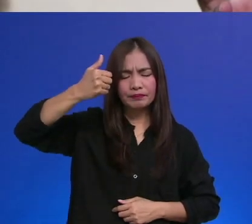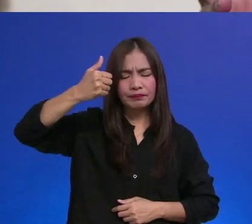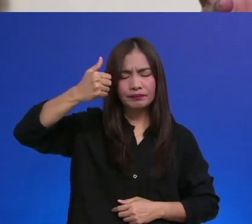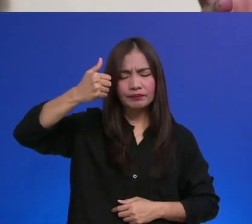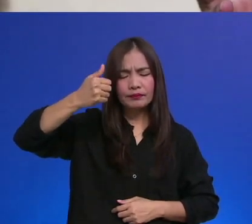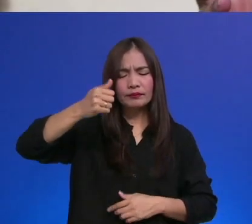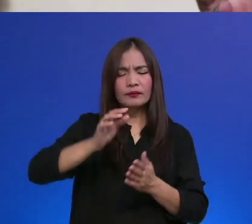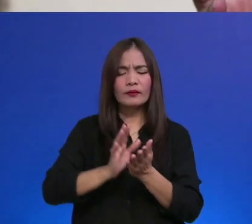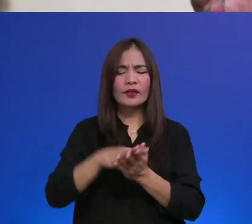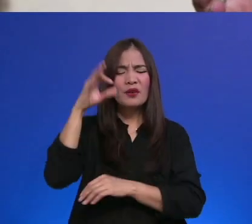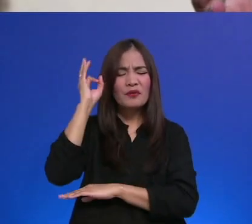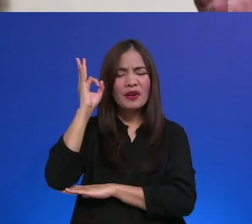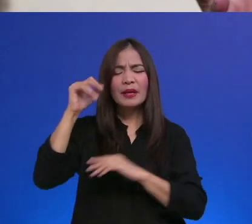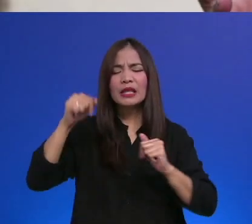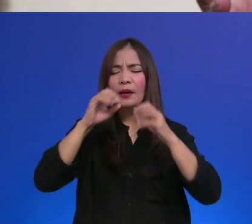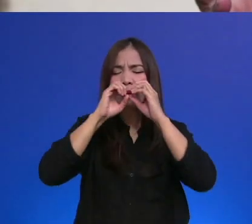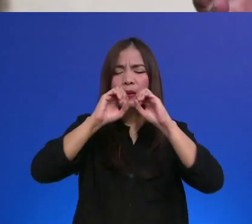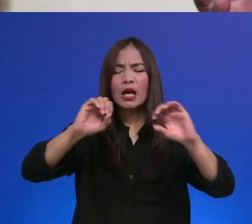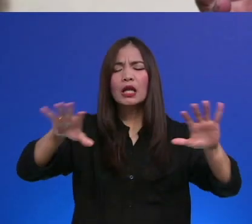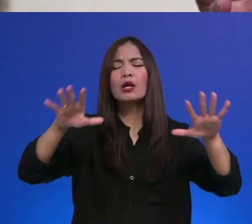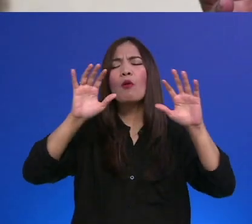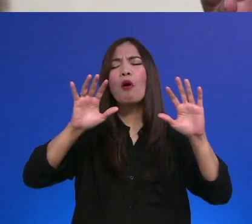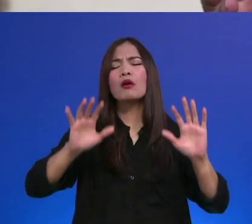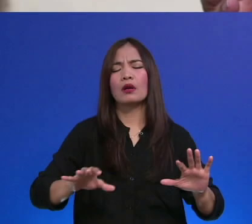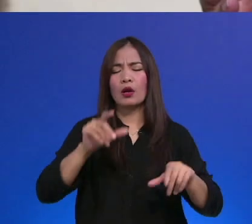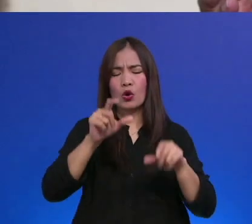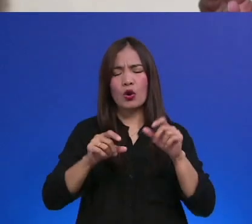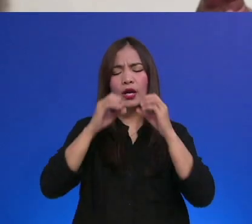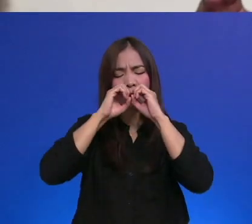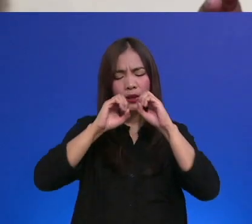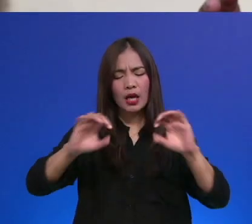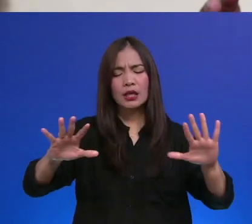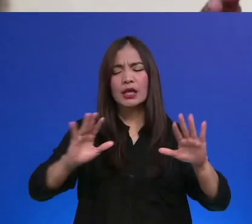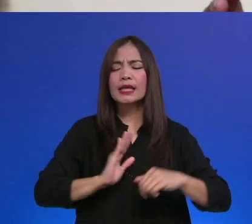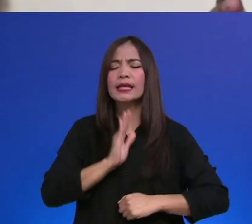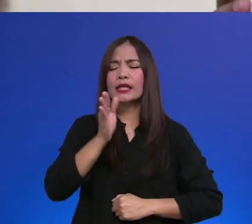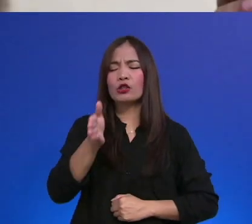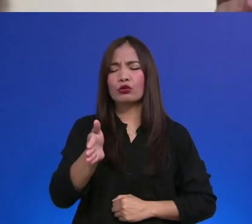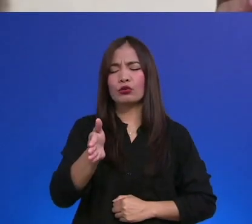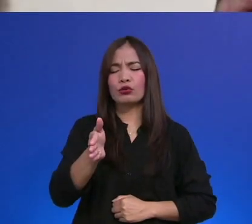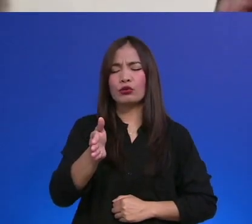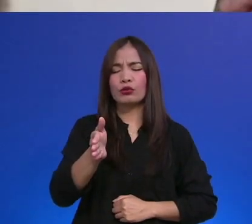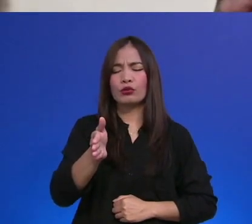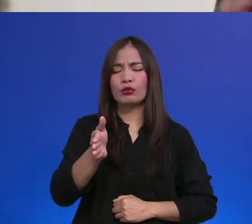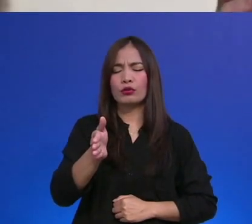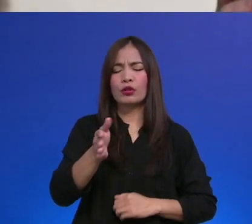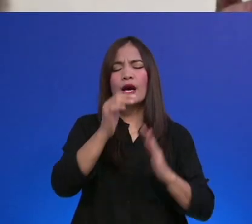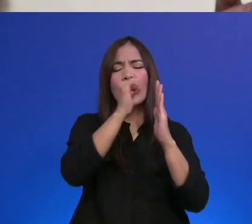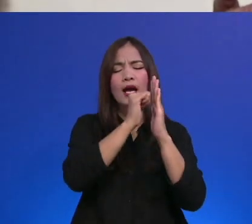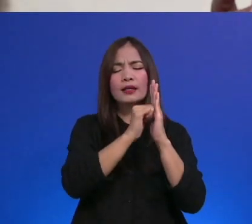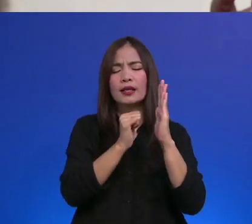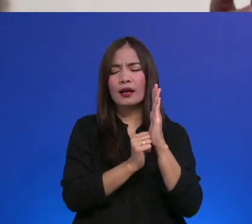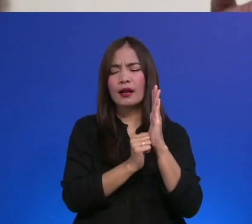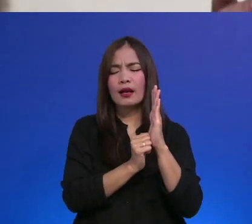firmanMu ini pasti memberkati banyak orang yang mengikuti acara